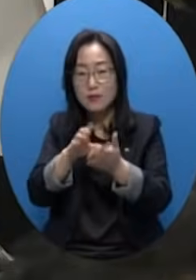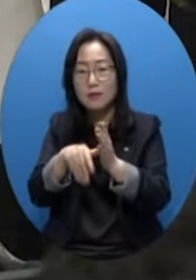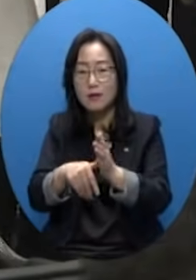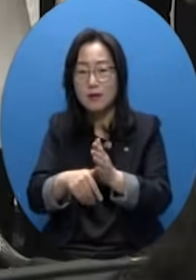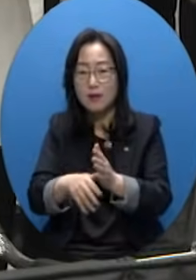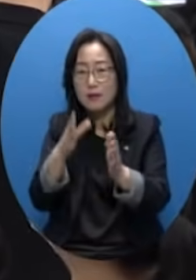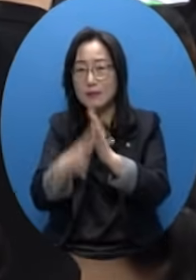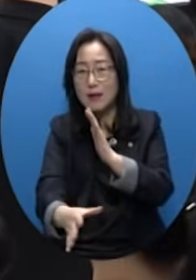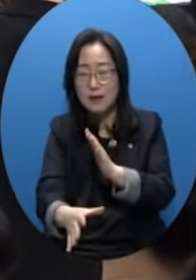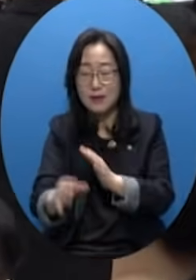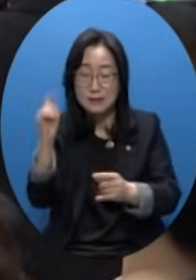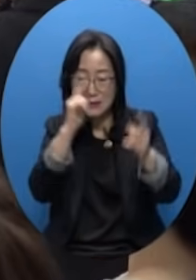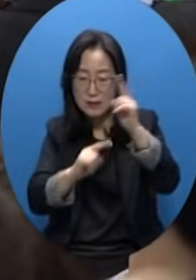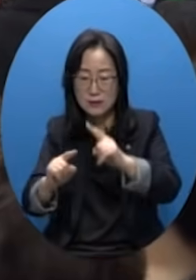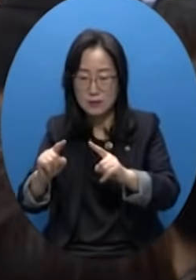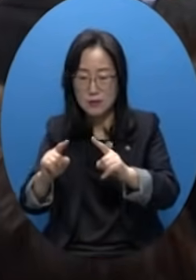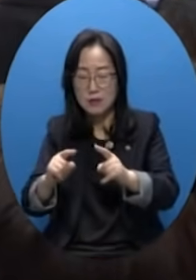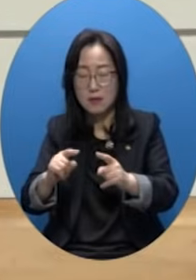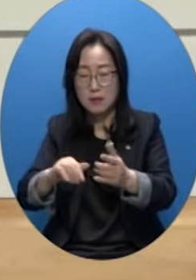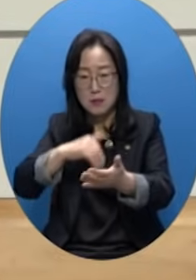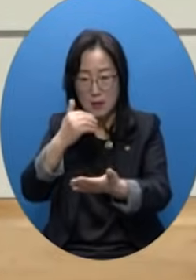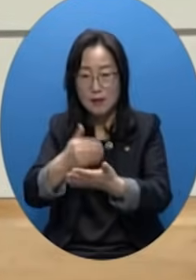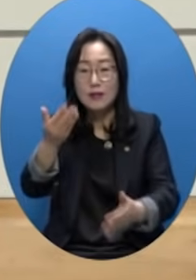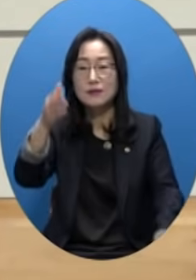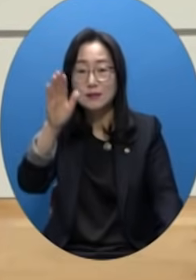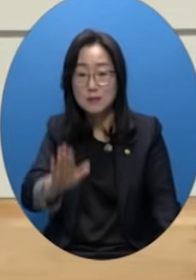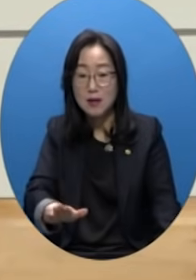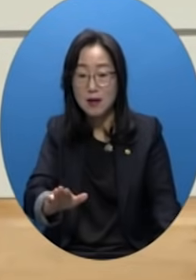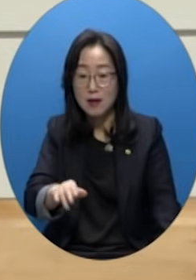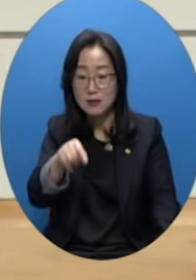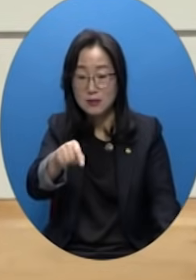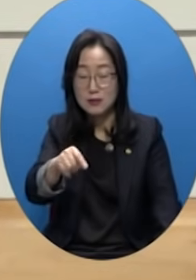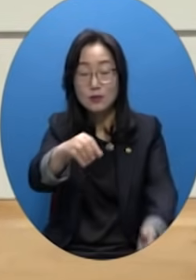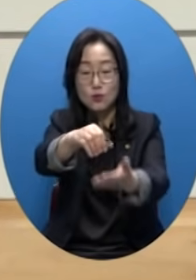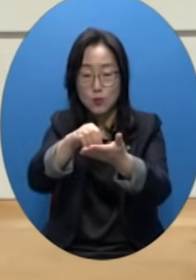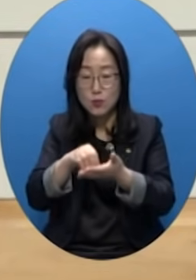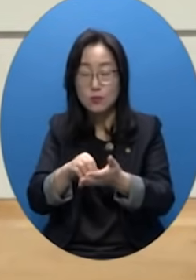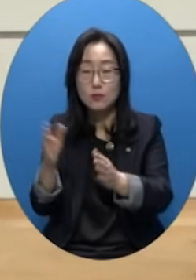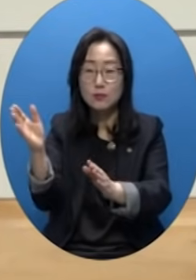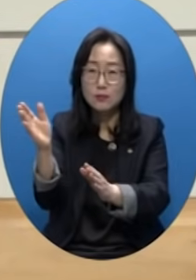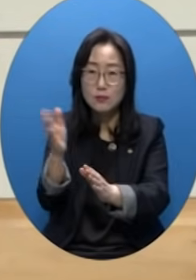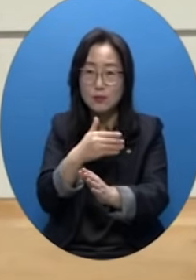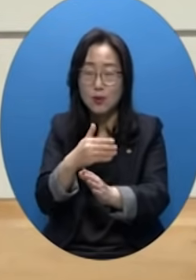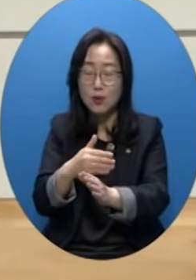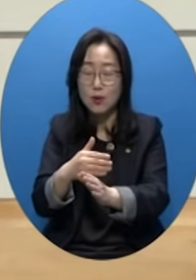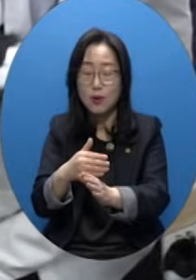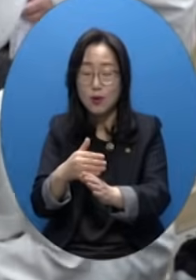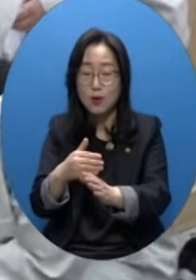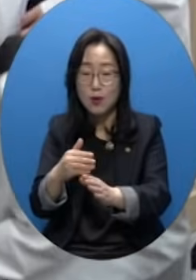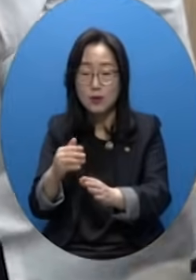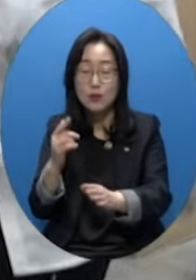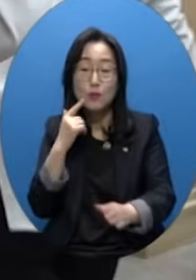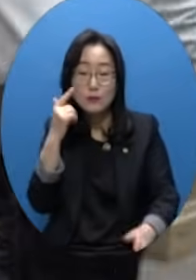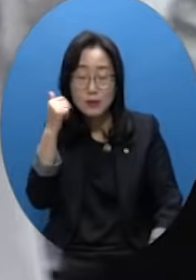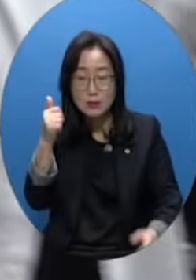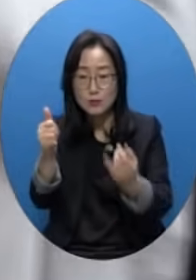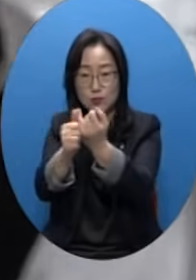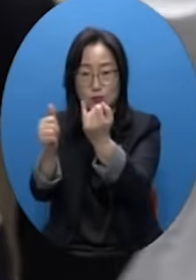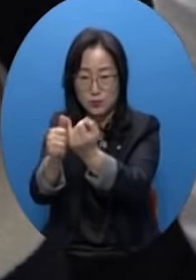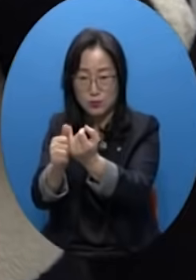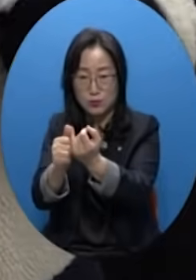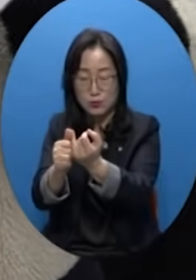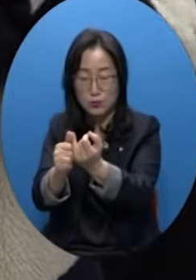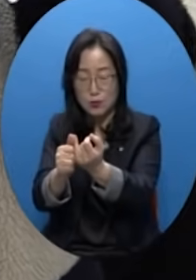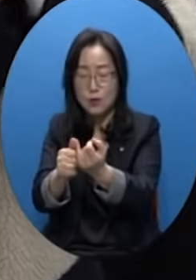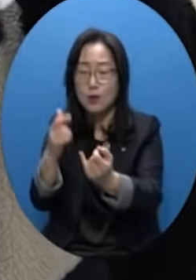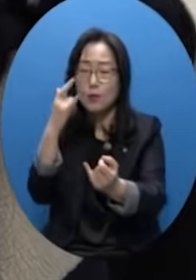또 상처도 많고 그런데 이곳에 와서 이 워낙 목사님 내분을 다시 3